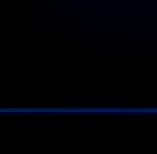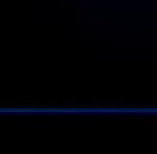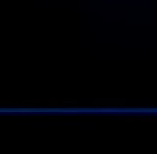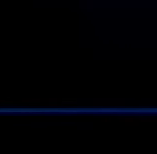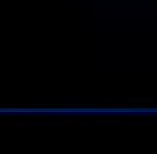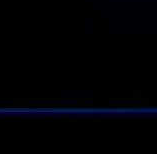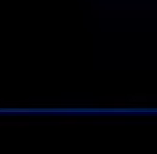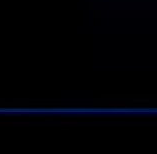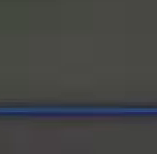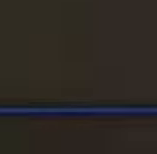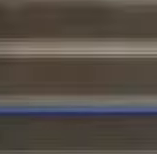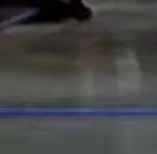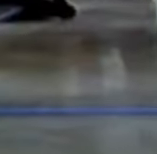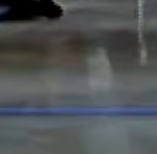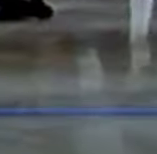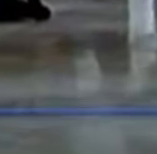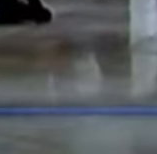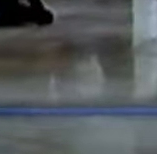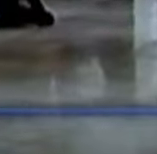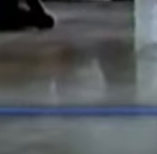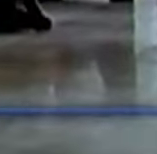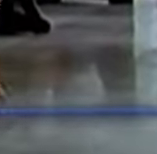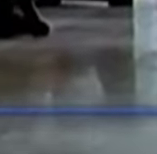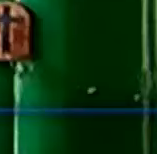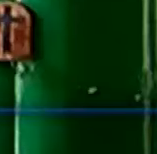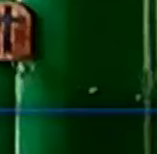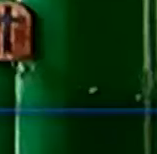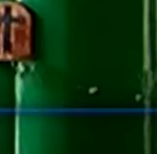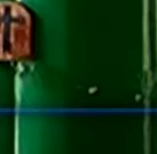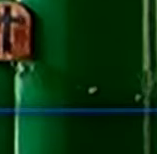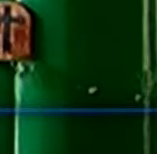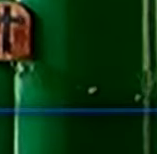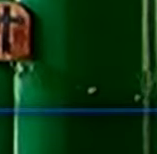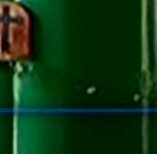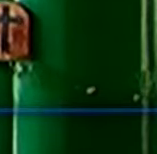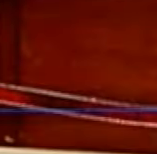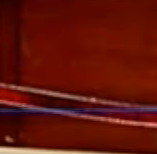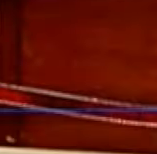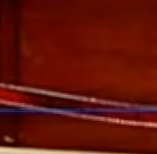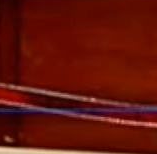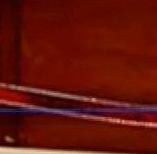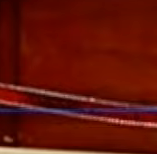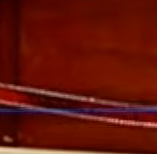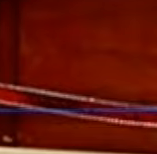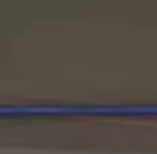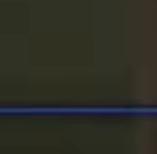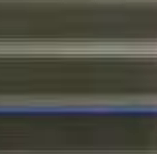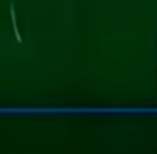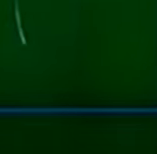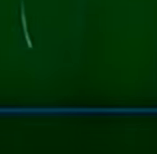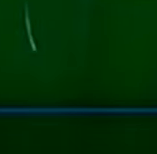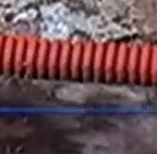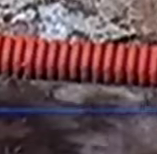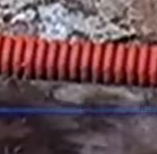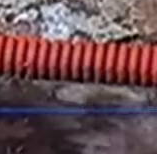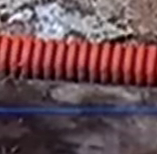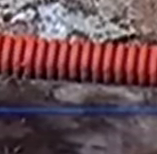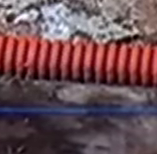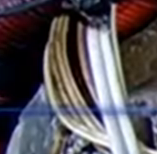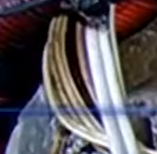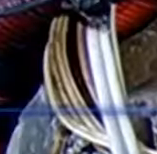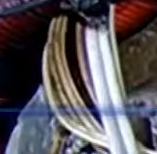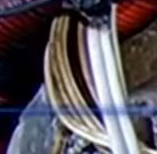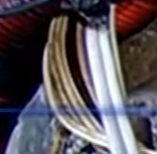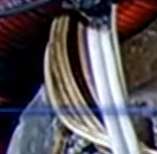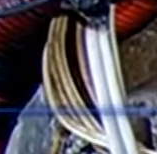Mahigit 50 iba pa sugatan ang bumagsak na palapag, nadiskubring inaanay na pala. Ang iba pang detalye ng trahedya,